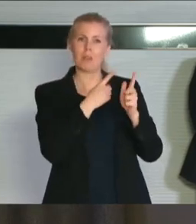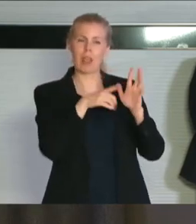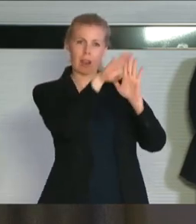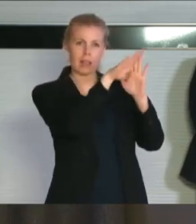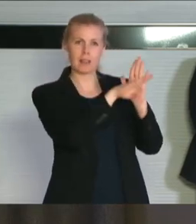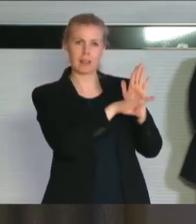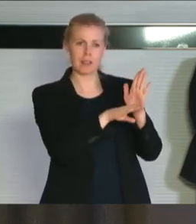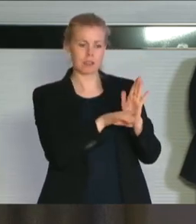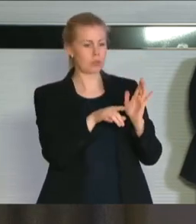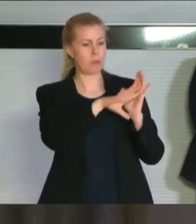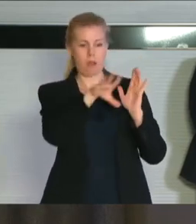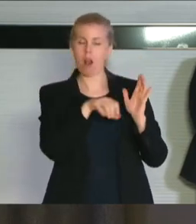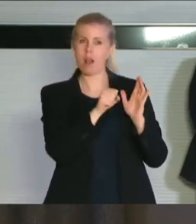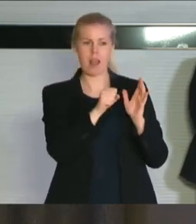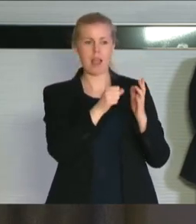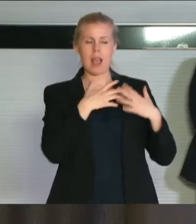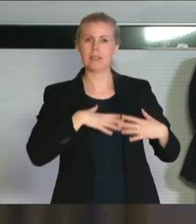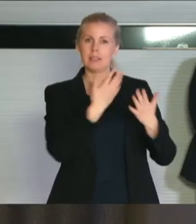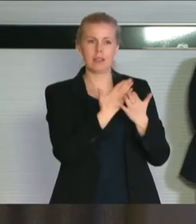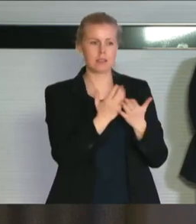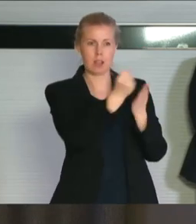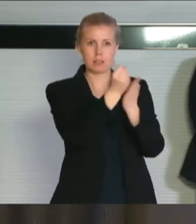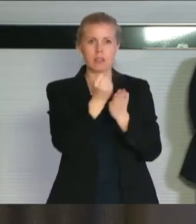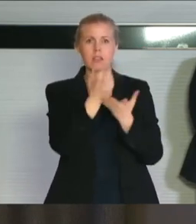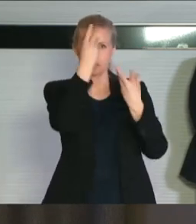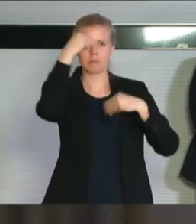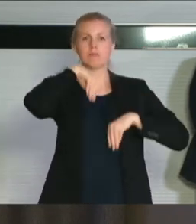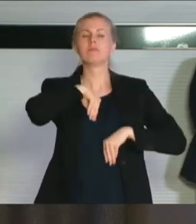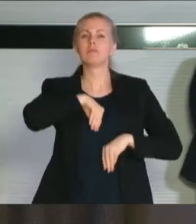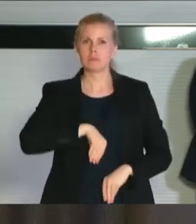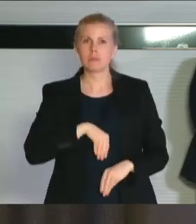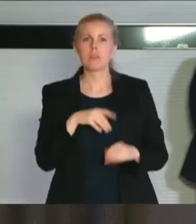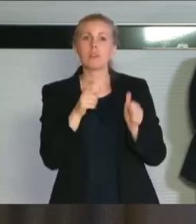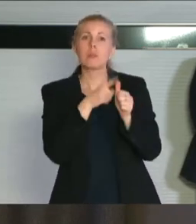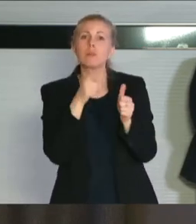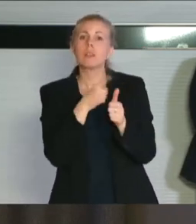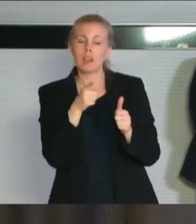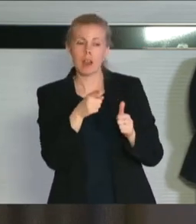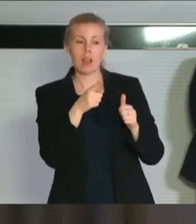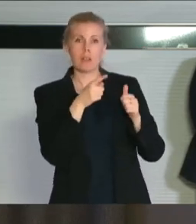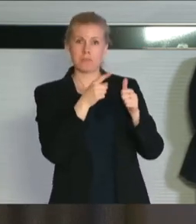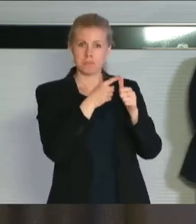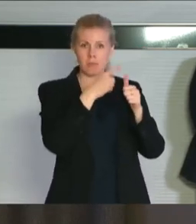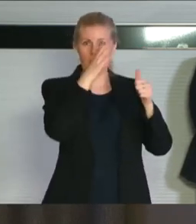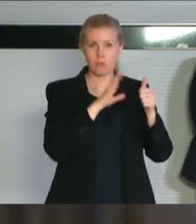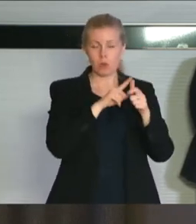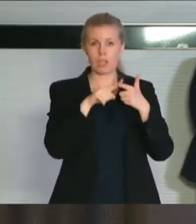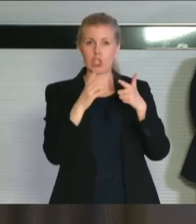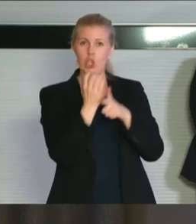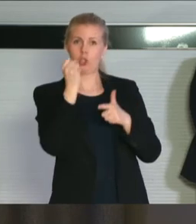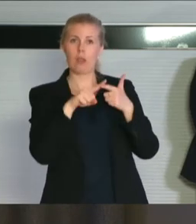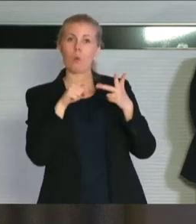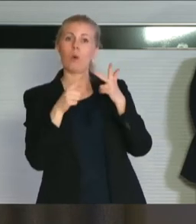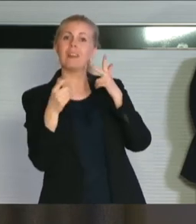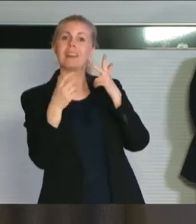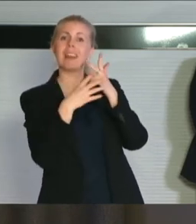er godt innarbeid hos alle som jobber i helsetjenesten, nemlig at vi prioriterer utifra alvorlighet, nytte og ressurs. Og det